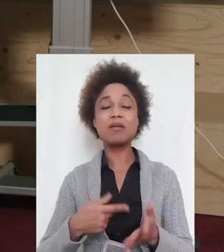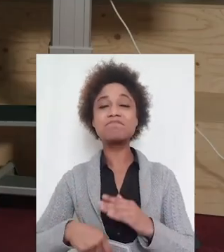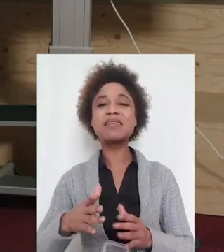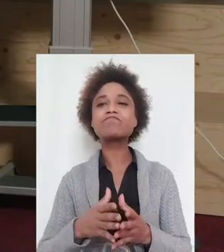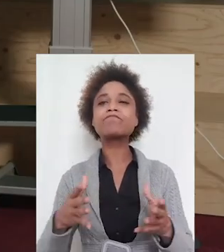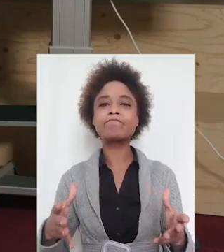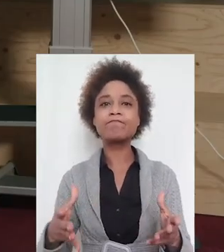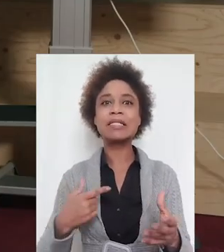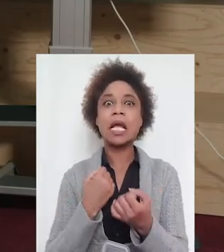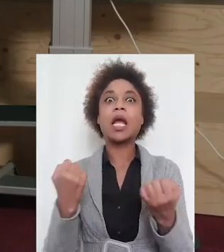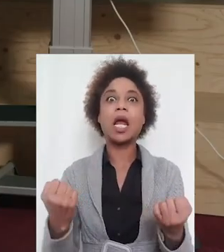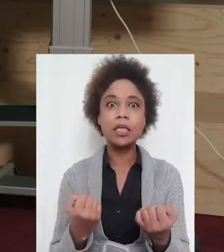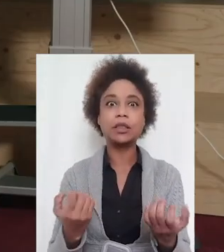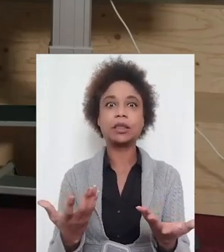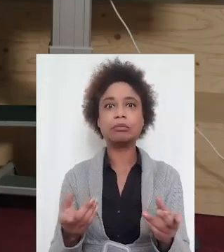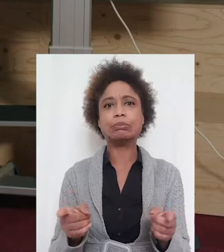beperking in energie.